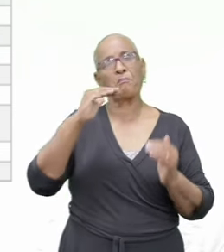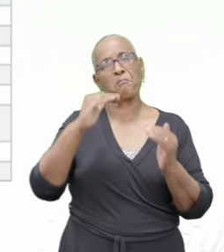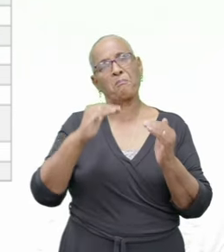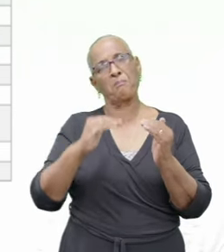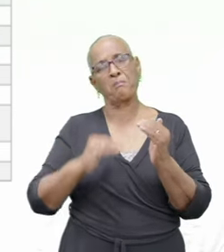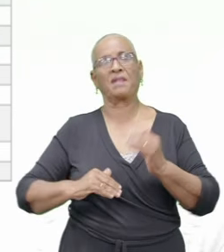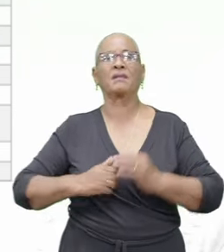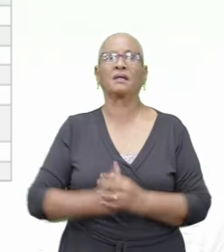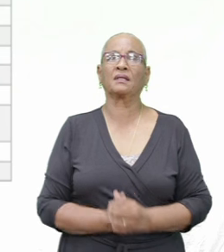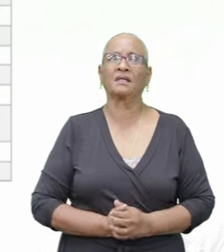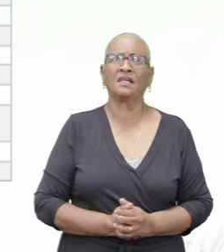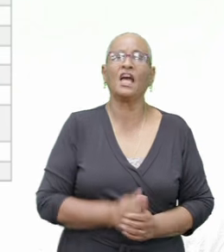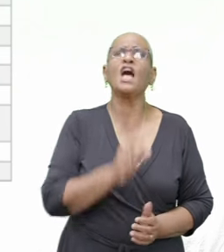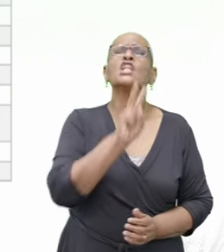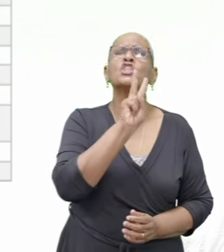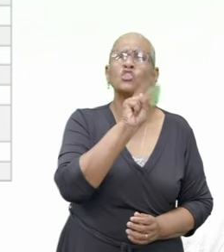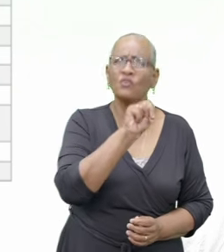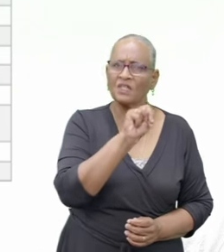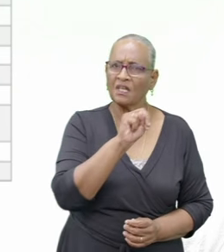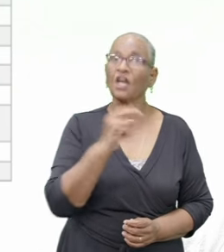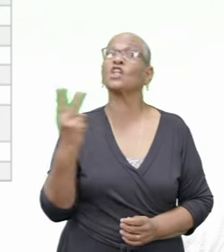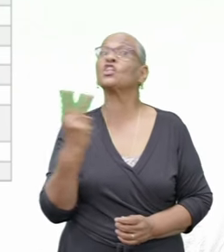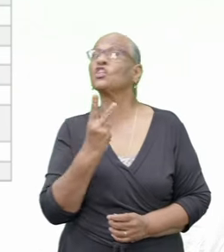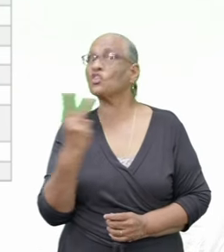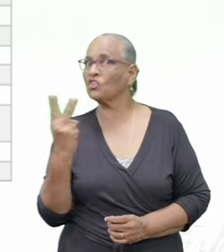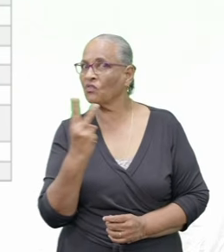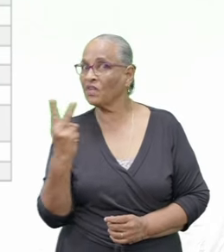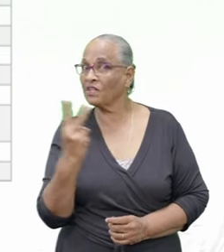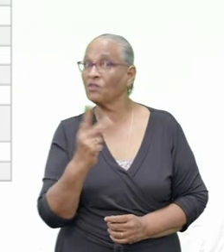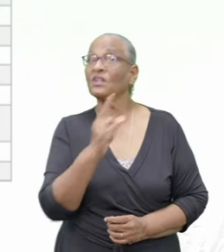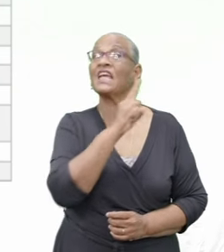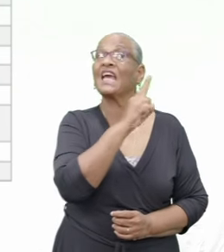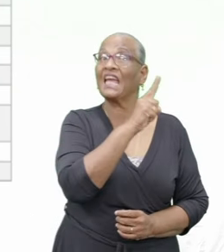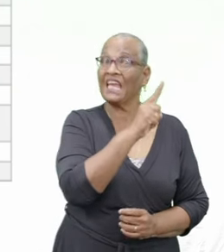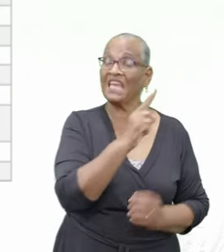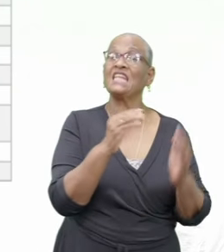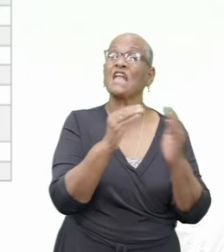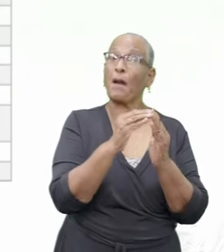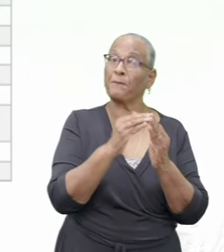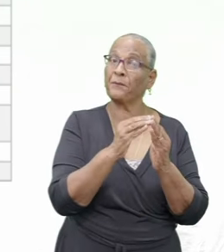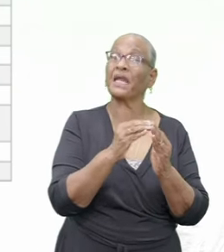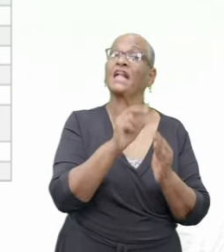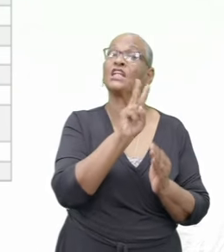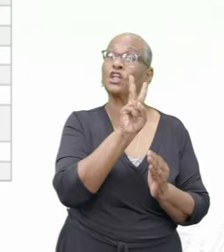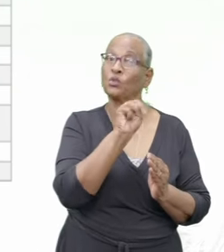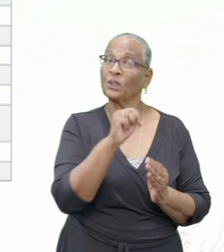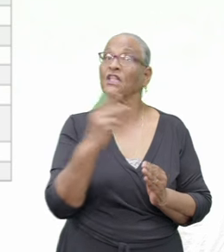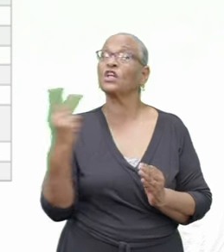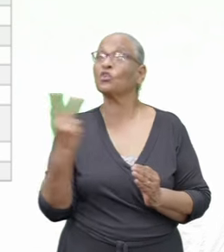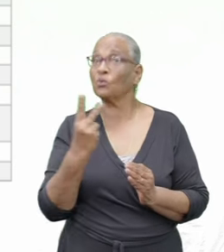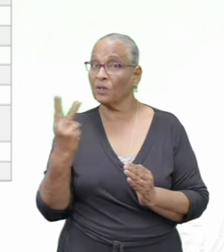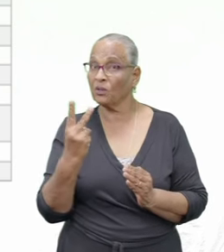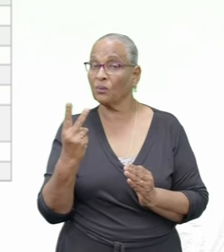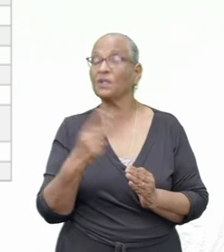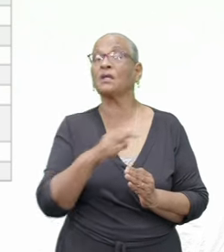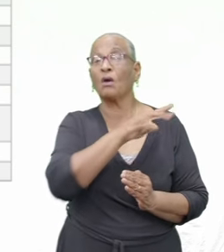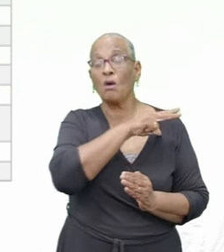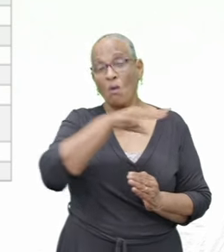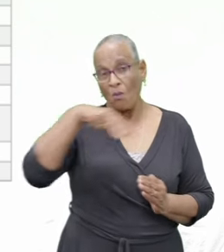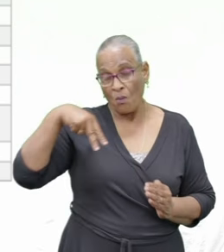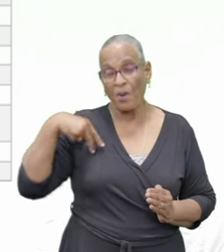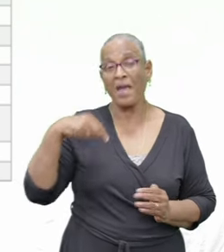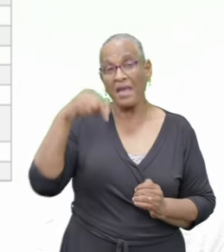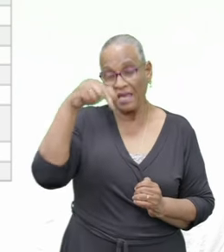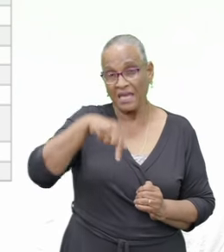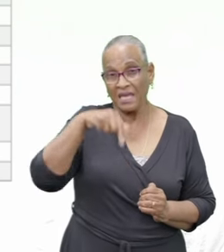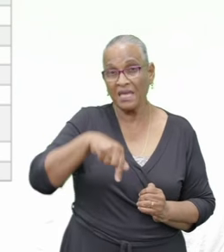in 2022... U weet, 1 april 2022 hebben wij in Suriname officieel, laten we zeggen,